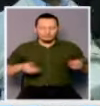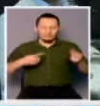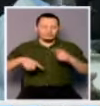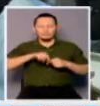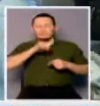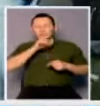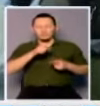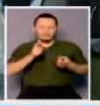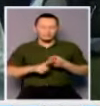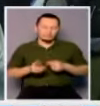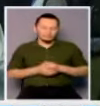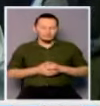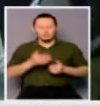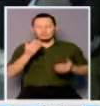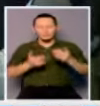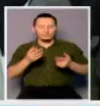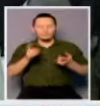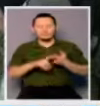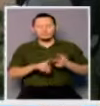арқасы. Егер де біз бұрынғы